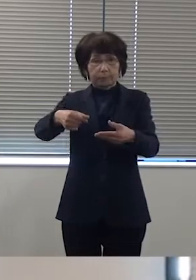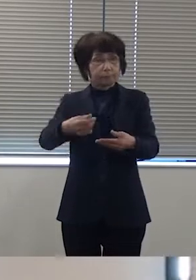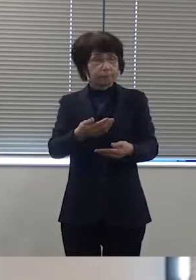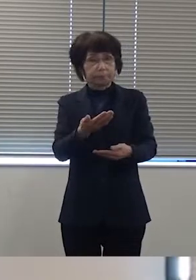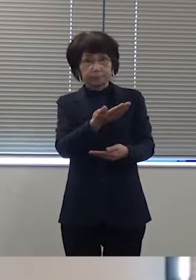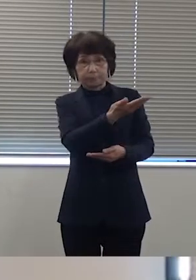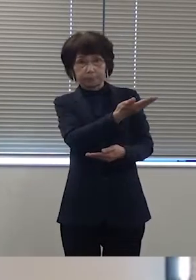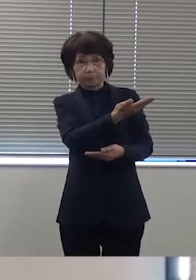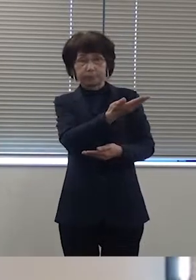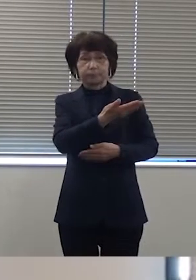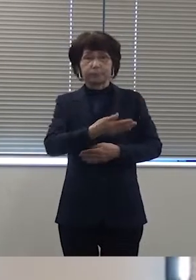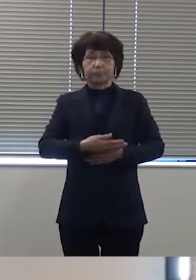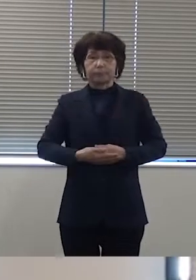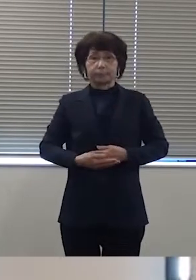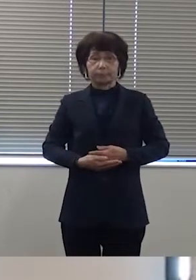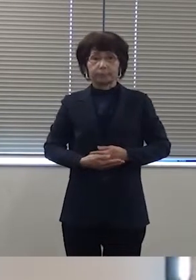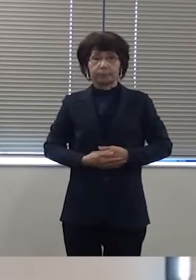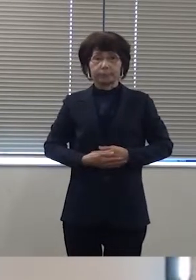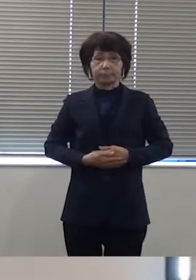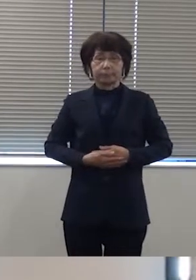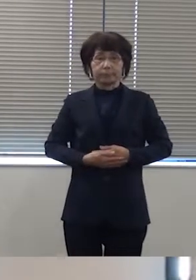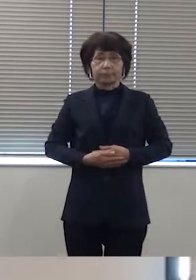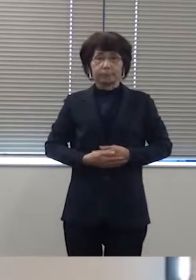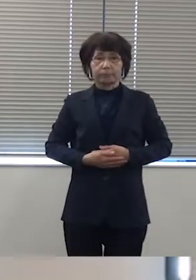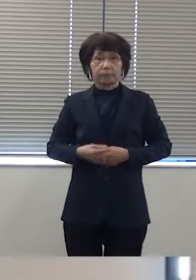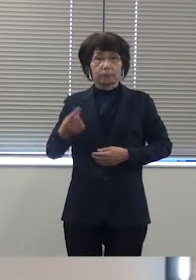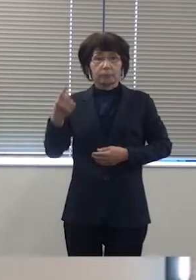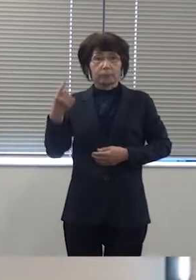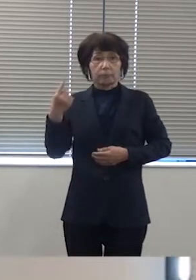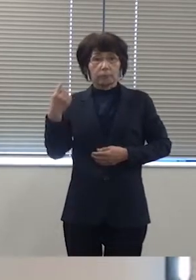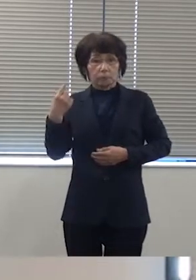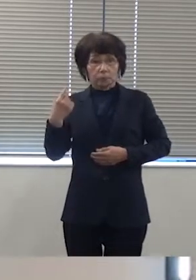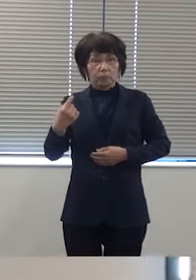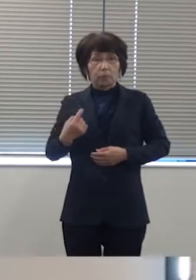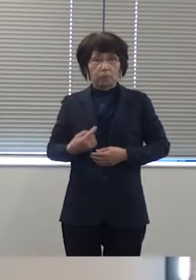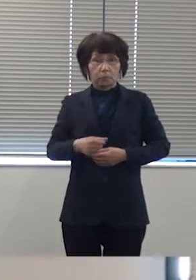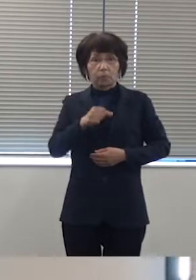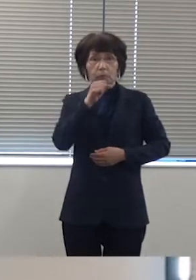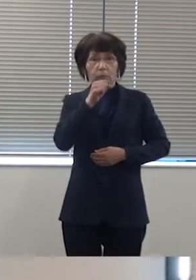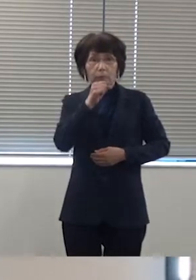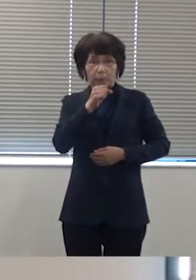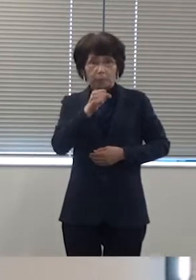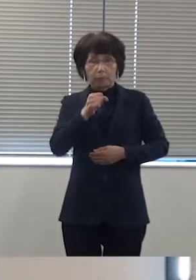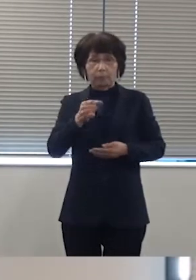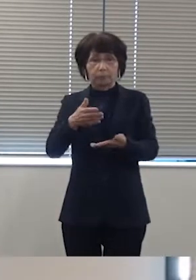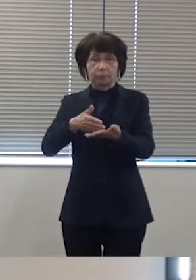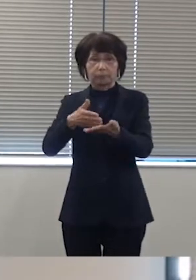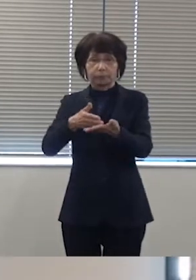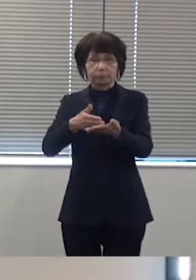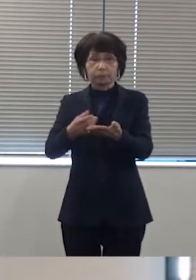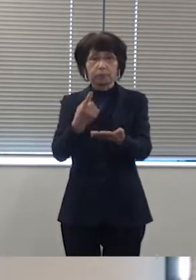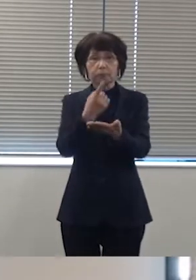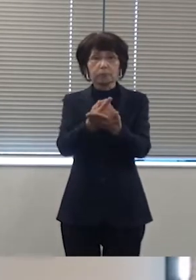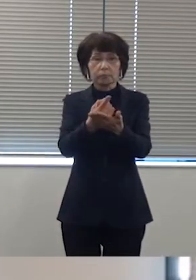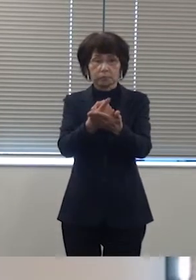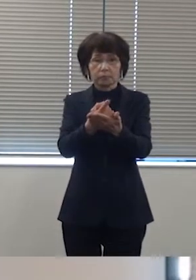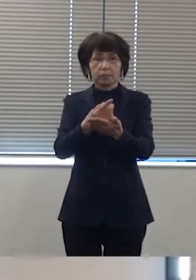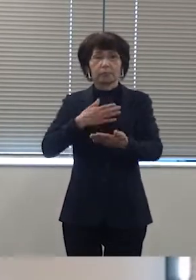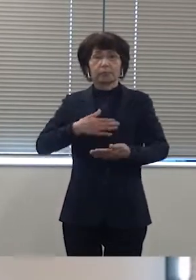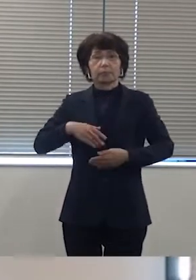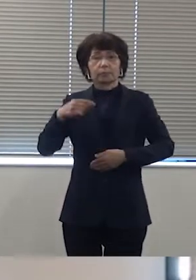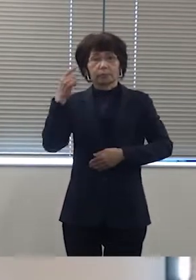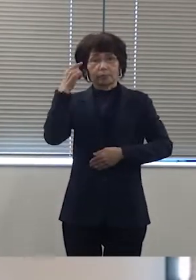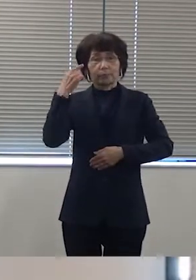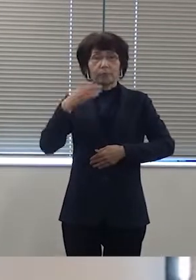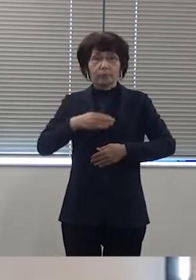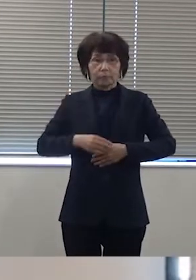らございますでしょうか。続きまして、昨日記者陸に出席された方をお伺いしていると思いますが、令和4年度